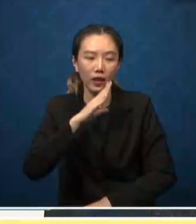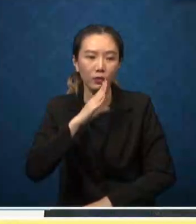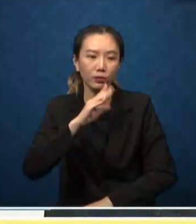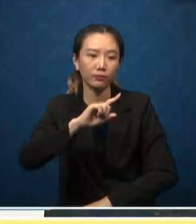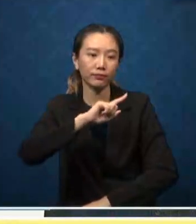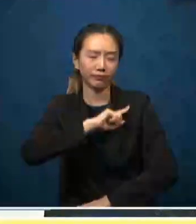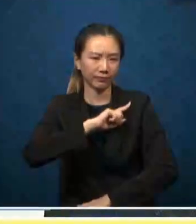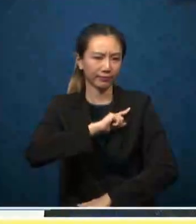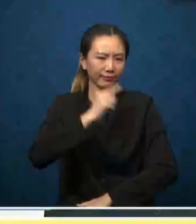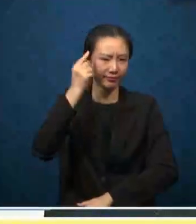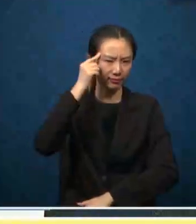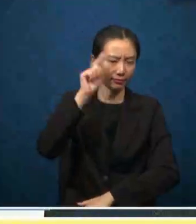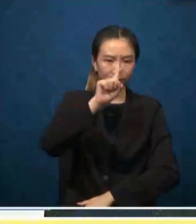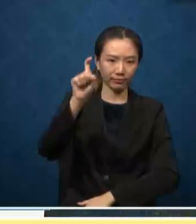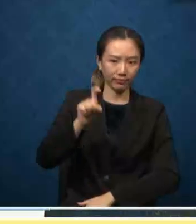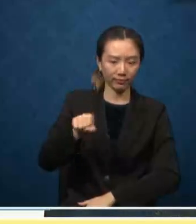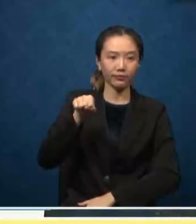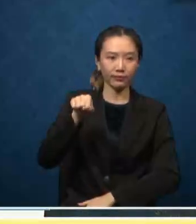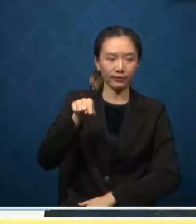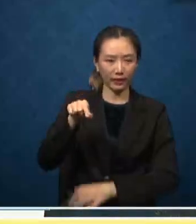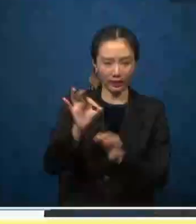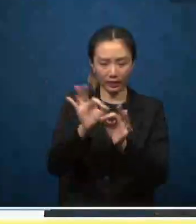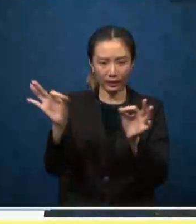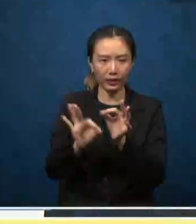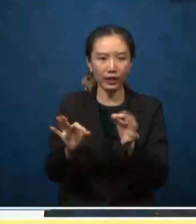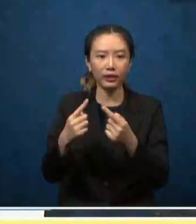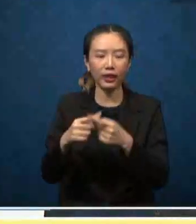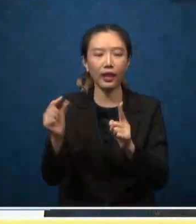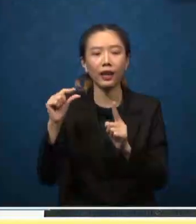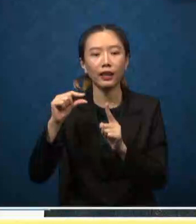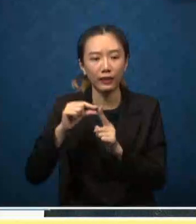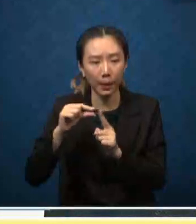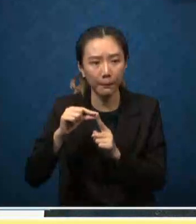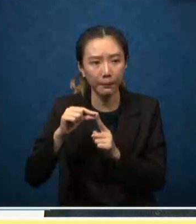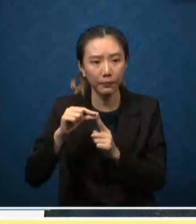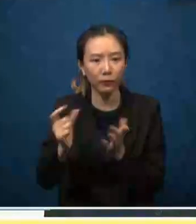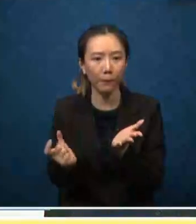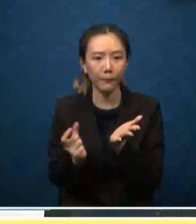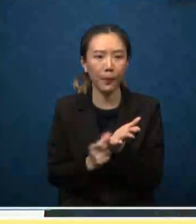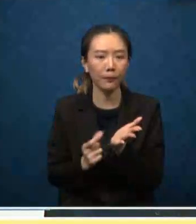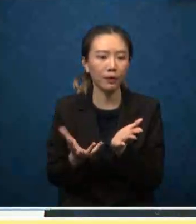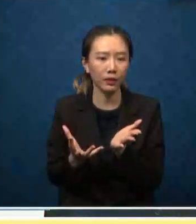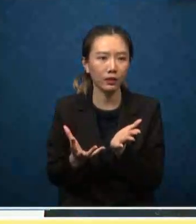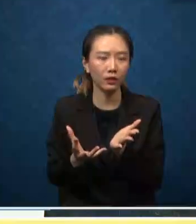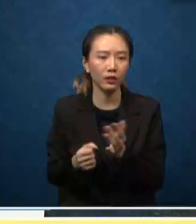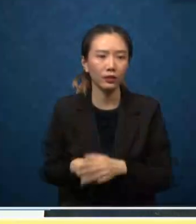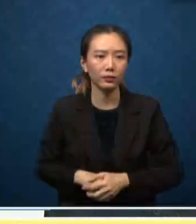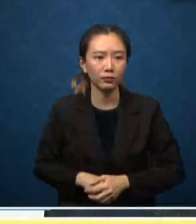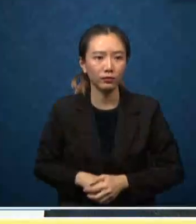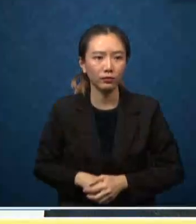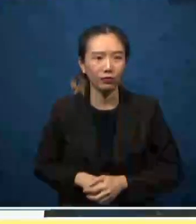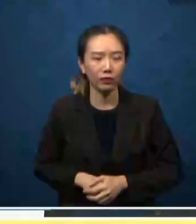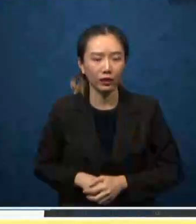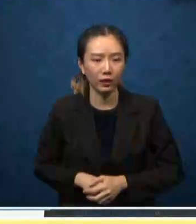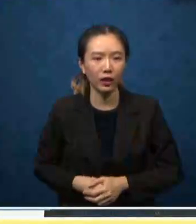กอบเห็นควรสงสัยก็เขียนไว้แต่อันนี้ไม่มีคำว่าเขียนแค่ว่ารู้หรือควรจะรู้เพราะนั้นเราจะเ